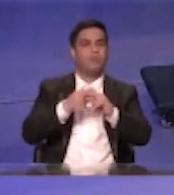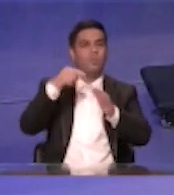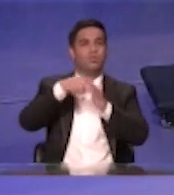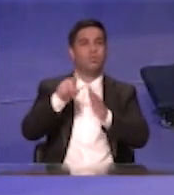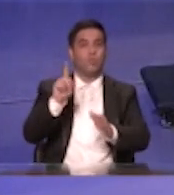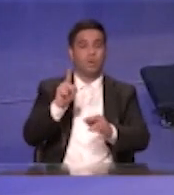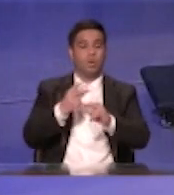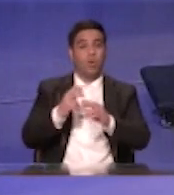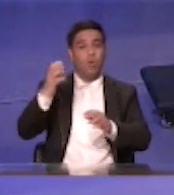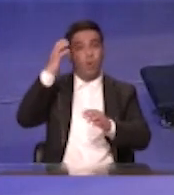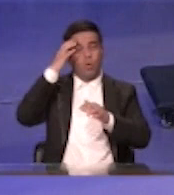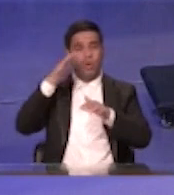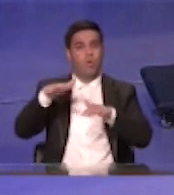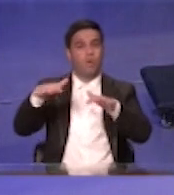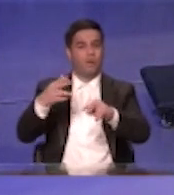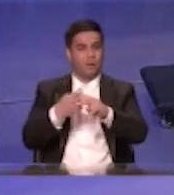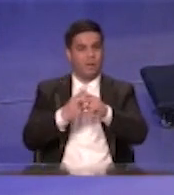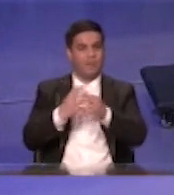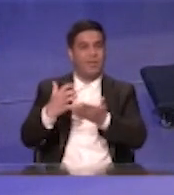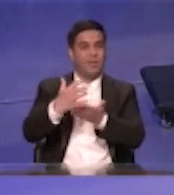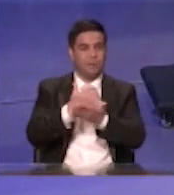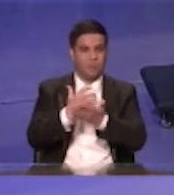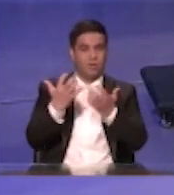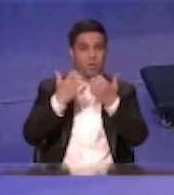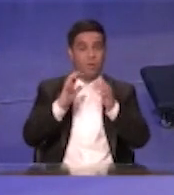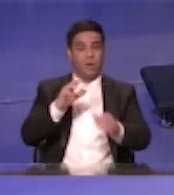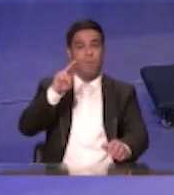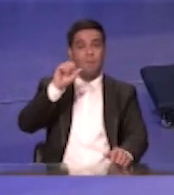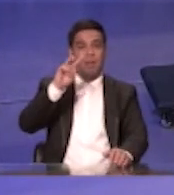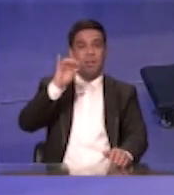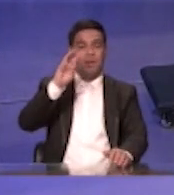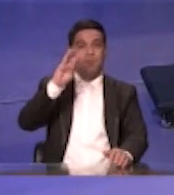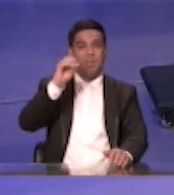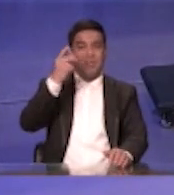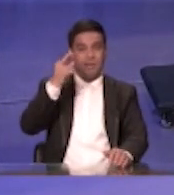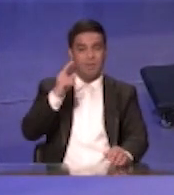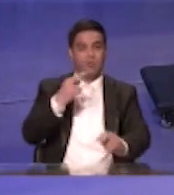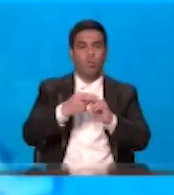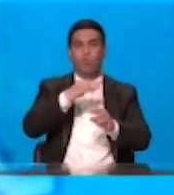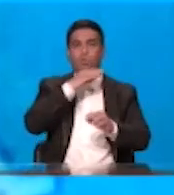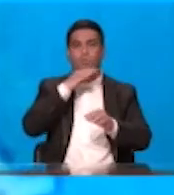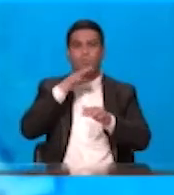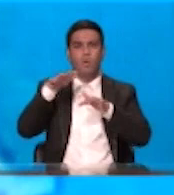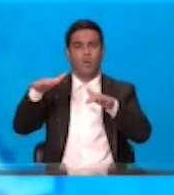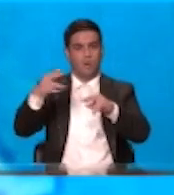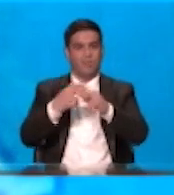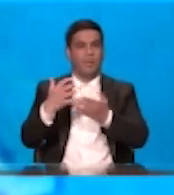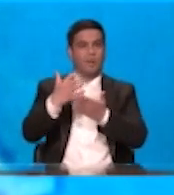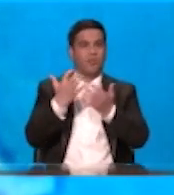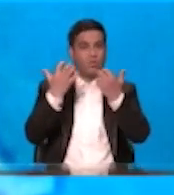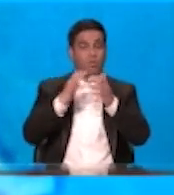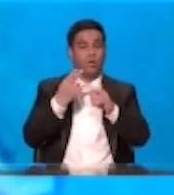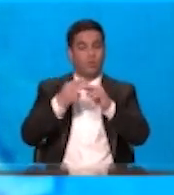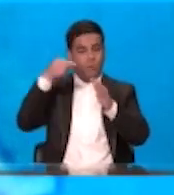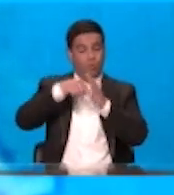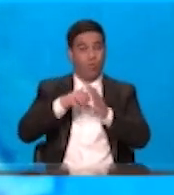Melaneziya bu qora orollar yig'indisi degan ma'noni bildiradi. Polineziya esa ko'p orollar yig'indisi degan ma'noni bildiradi. Agar o'zbek